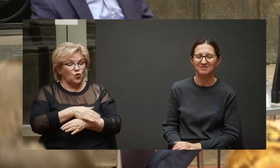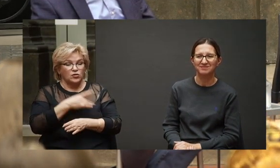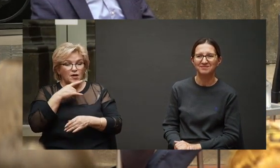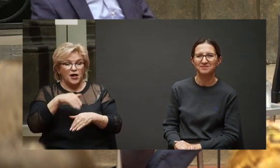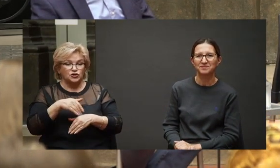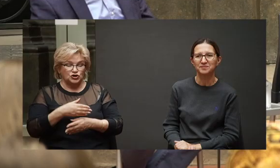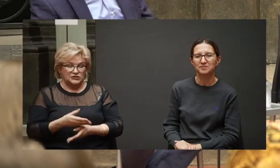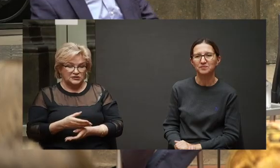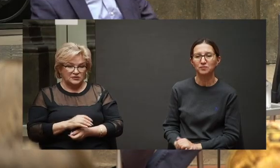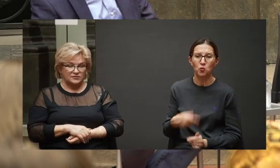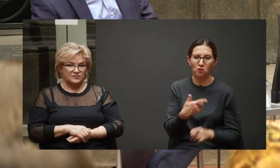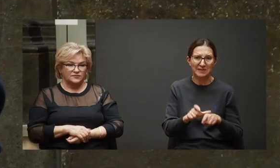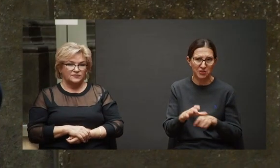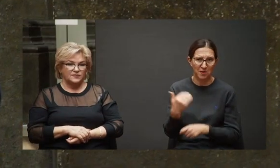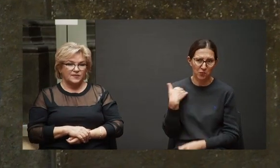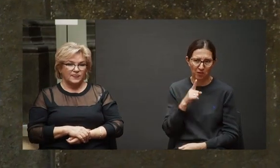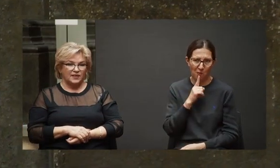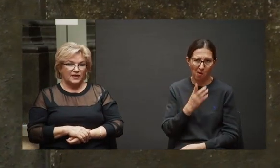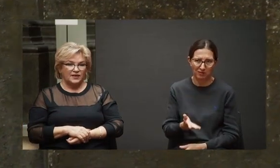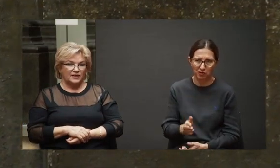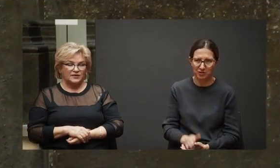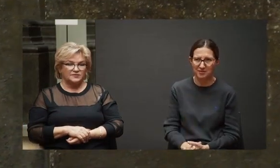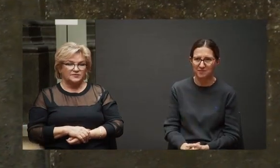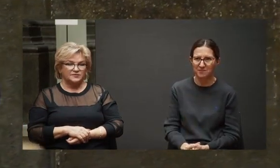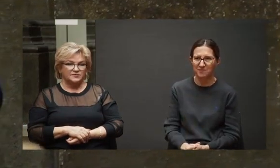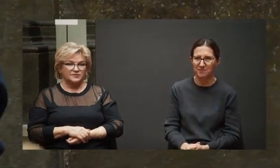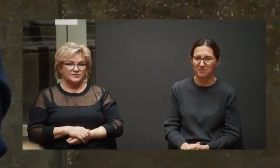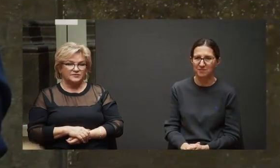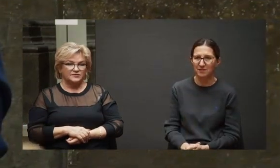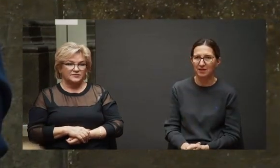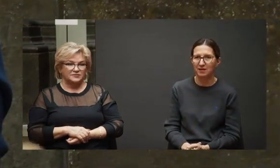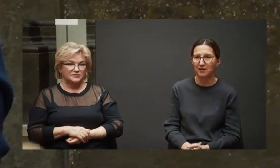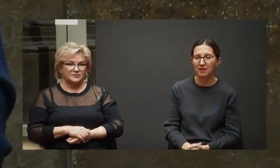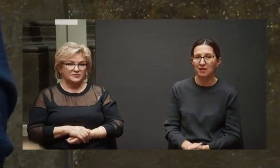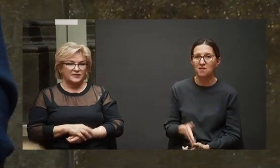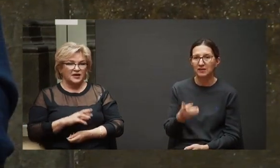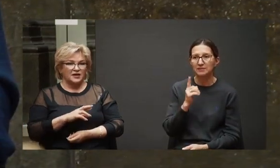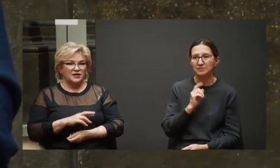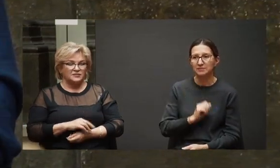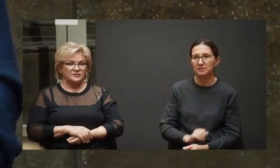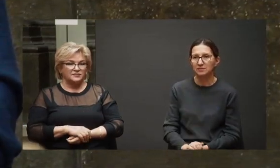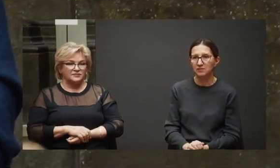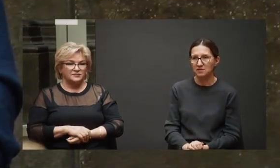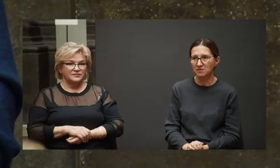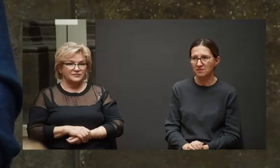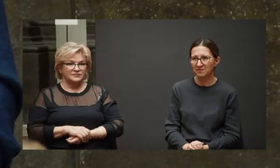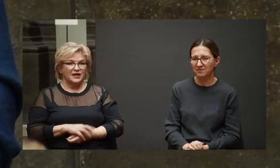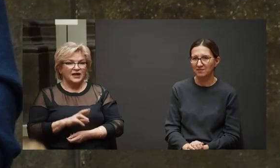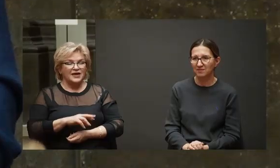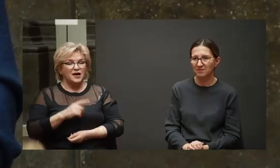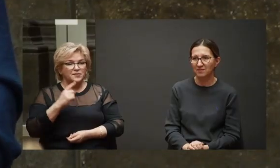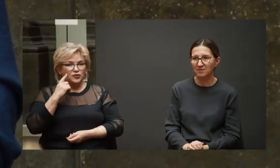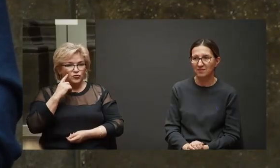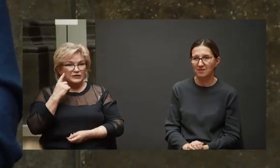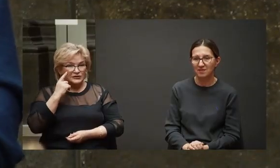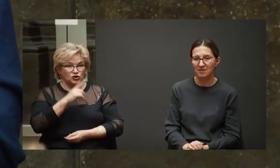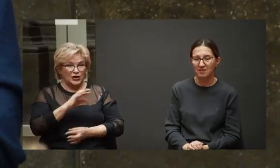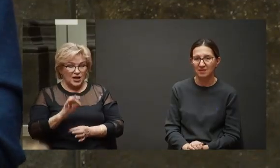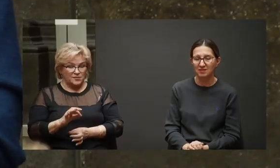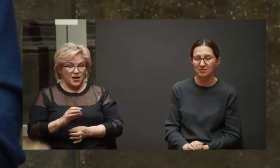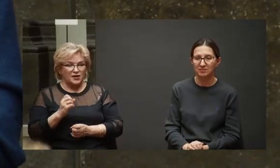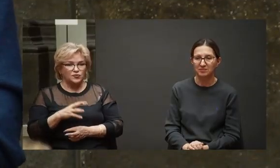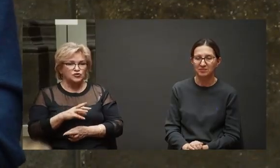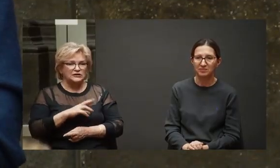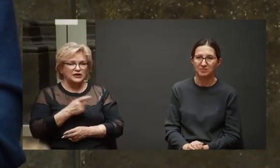Окей. Я, знаете, вот подумал, извините, Меня нормально слышно, хорошо, да? Я